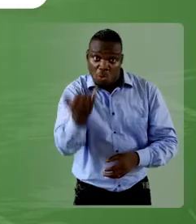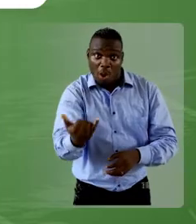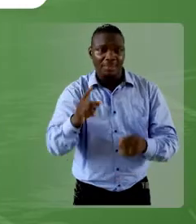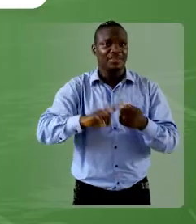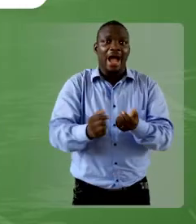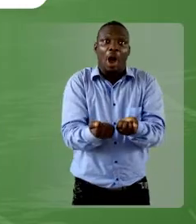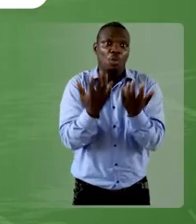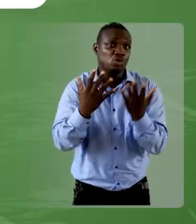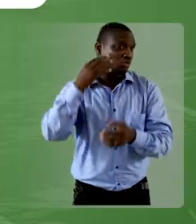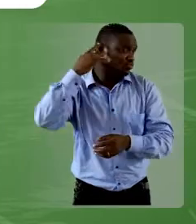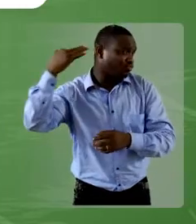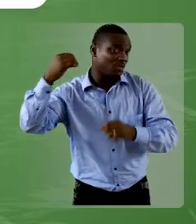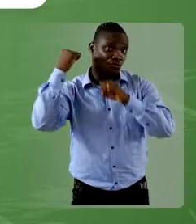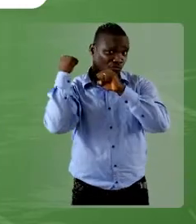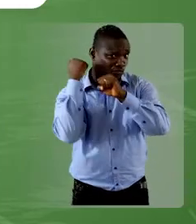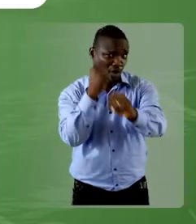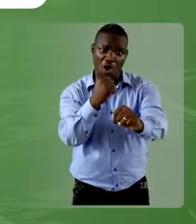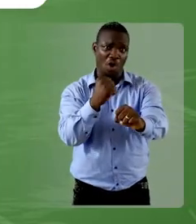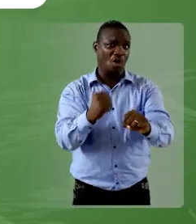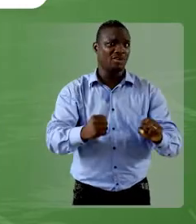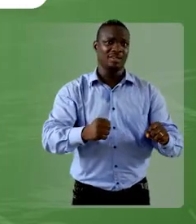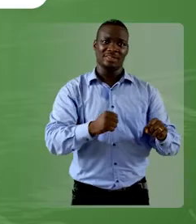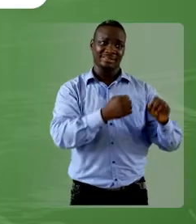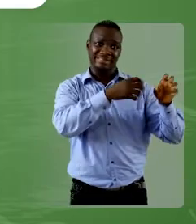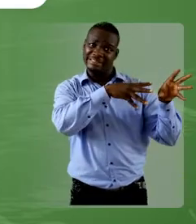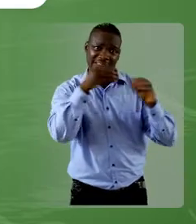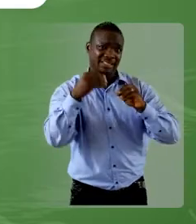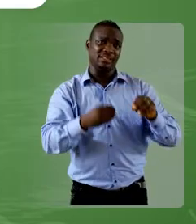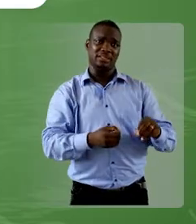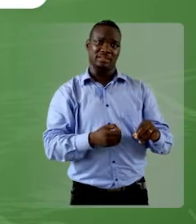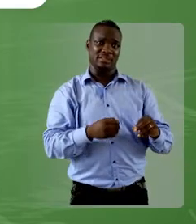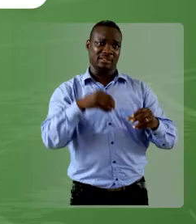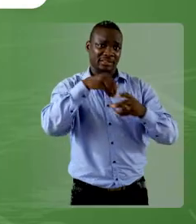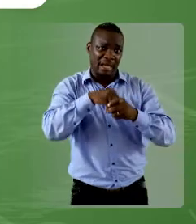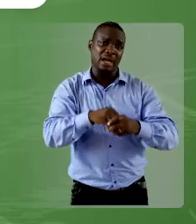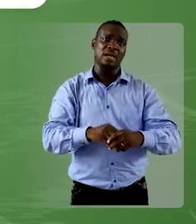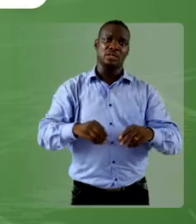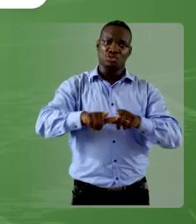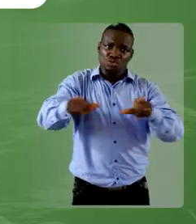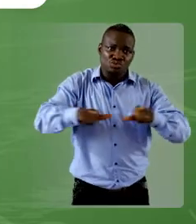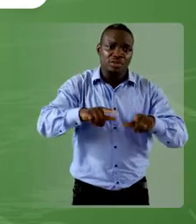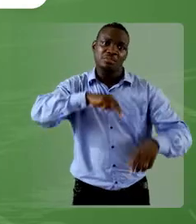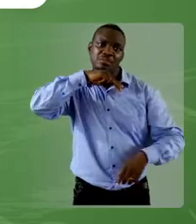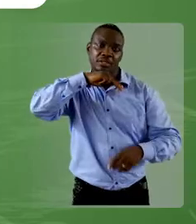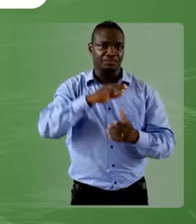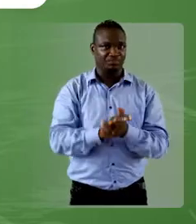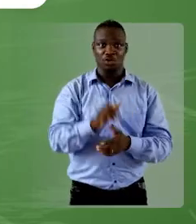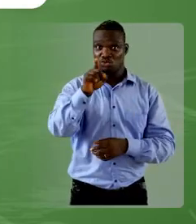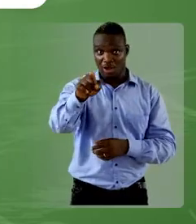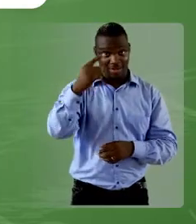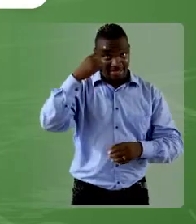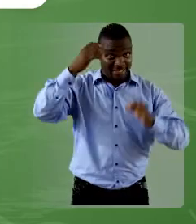du bruit assourdissant généré par l'exploitation de la dite mine. Tu décides